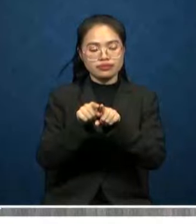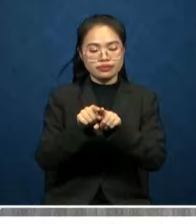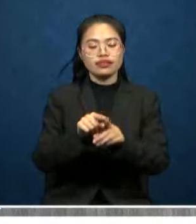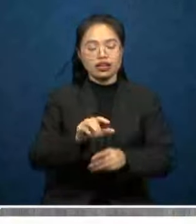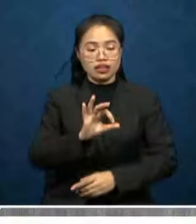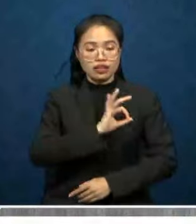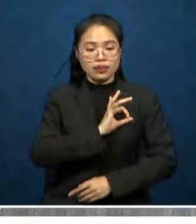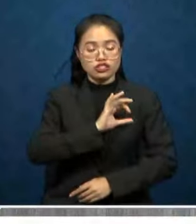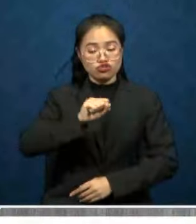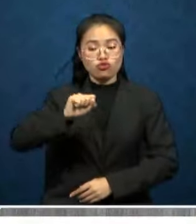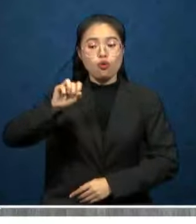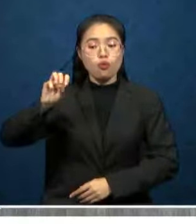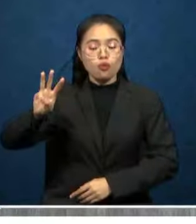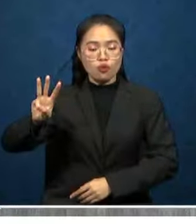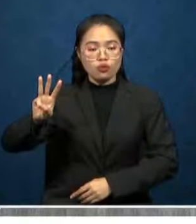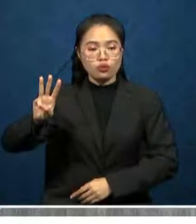วุฒิสภา